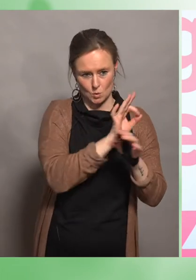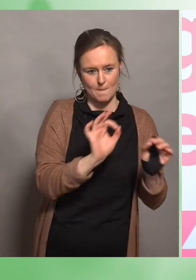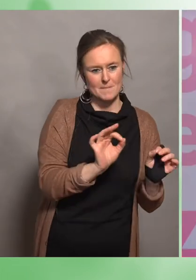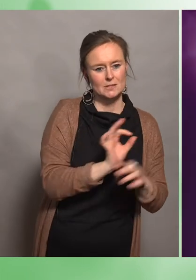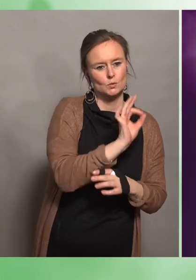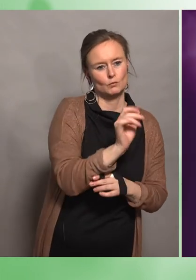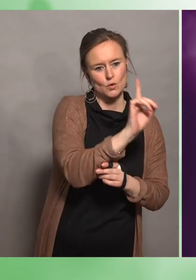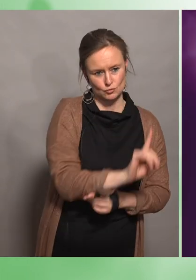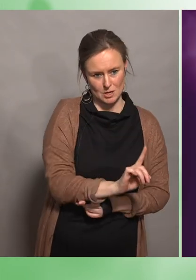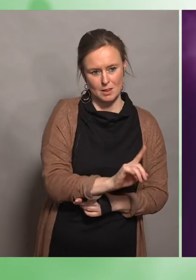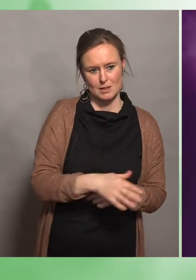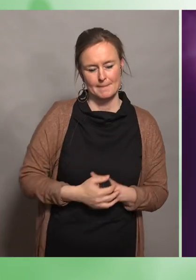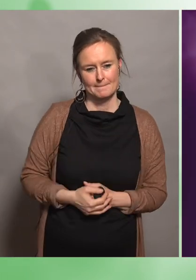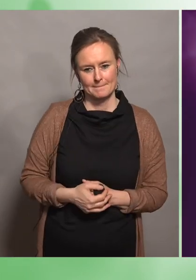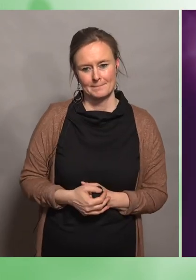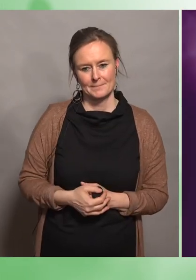mitbringen.